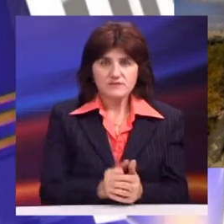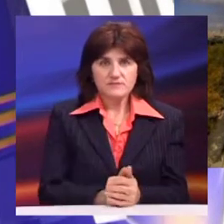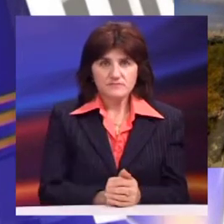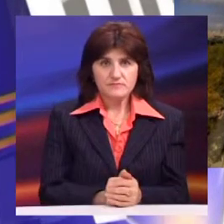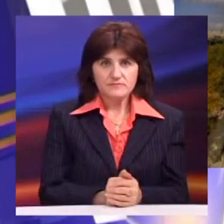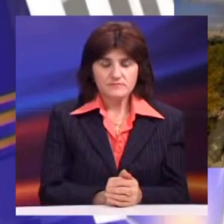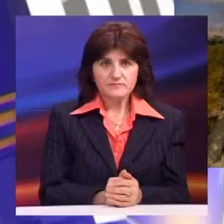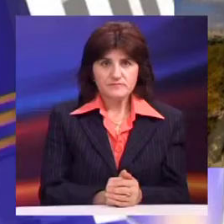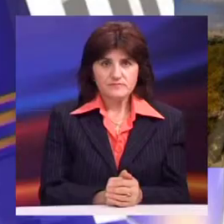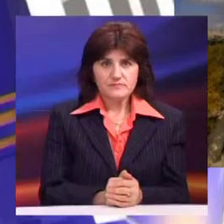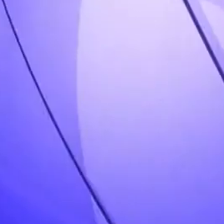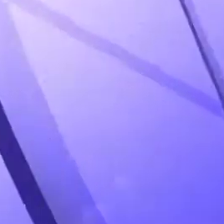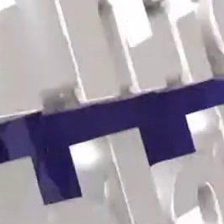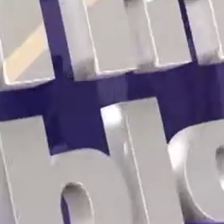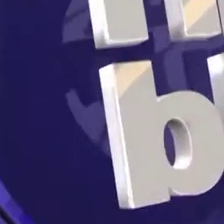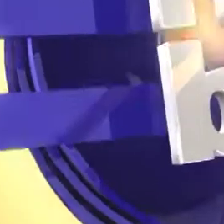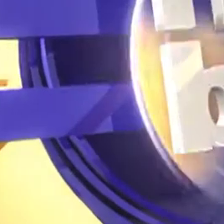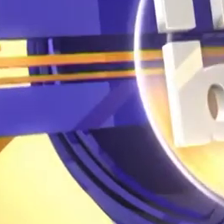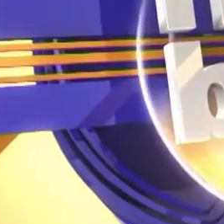zemlje.